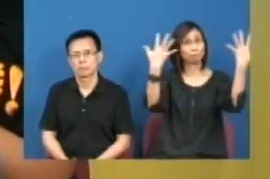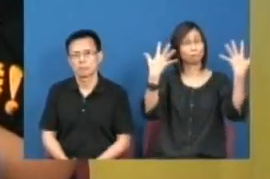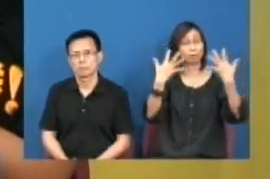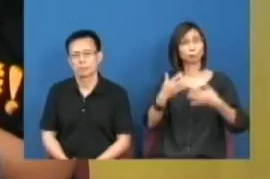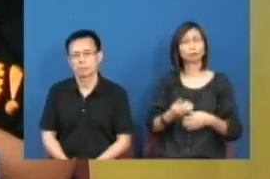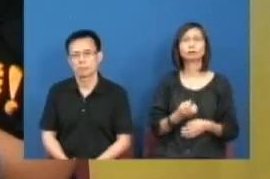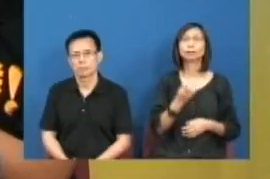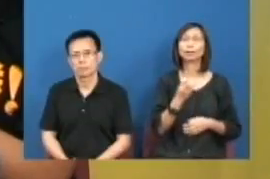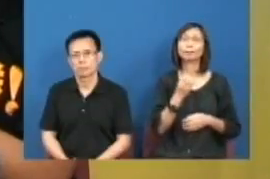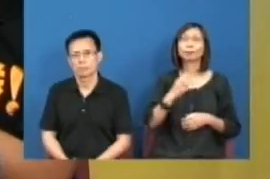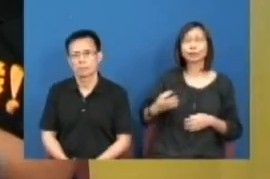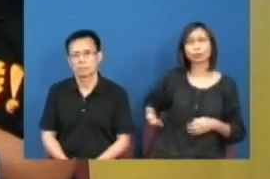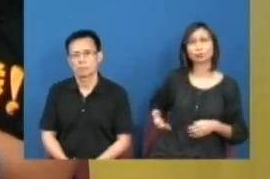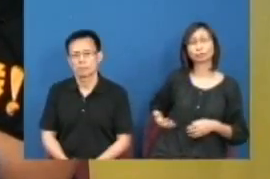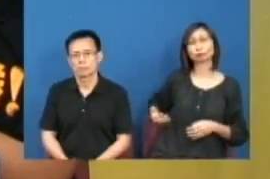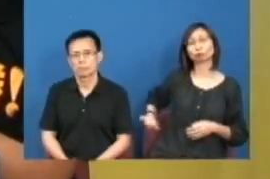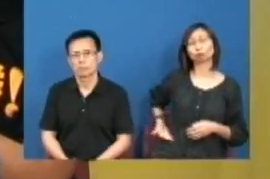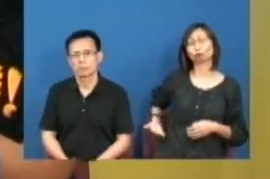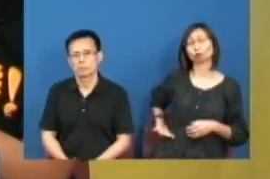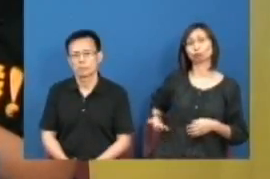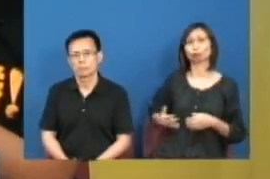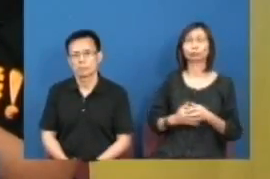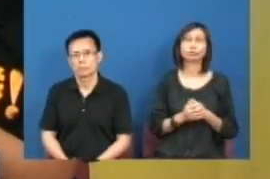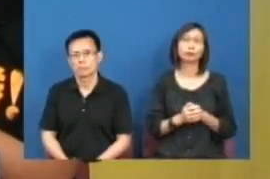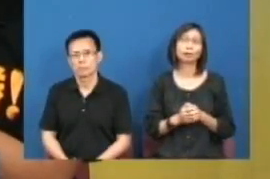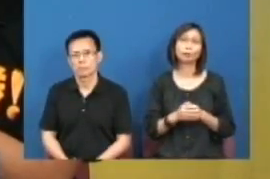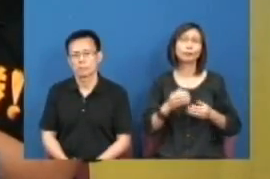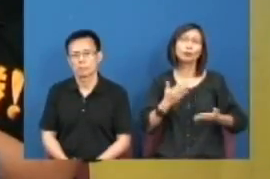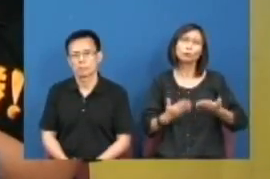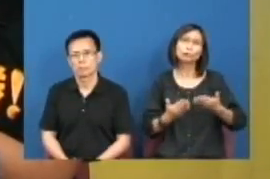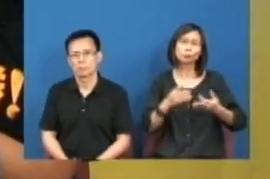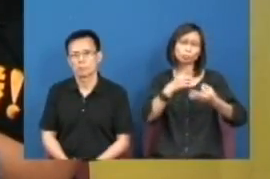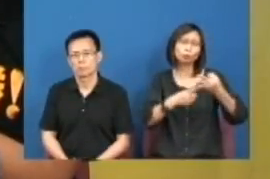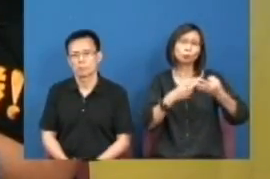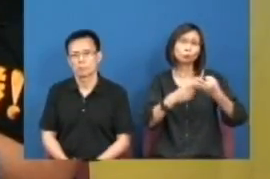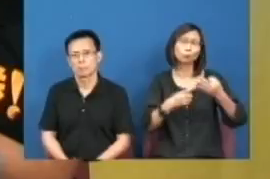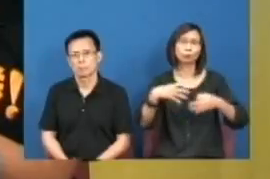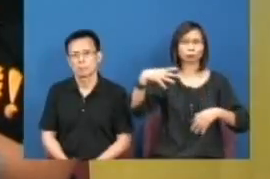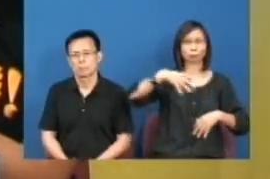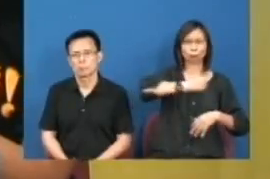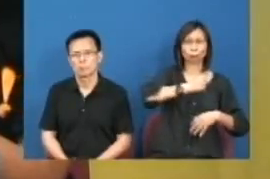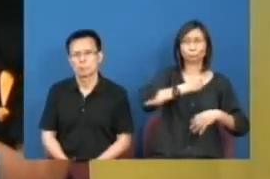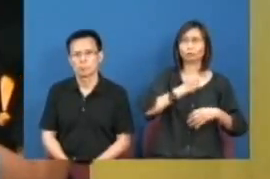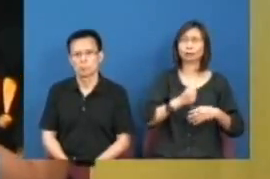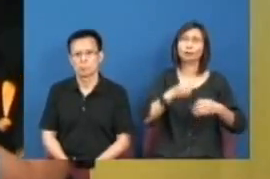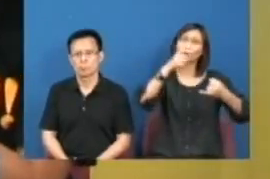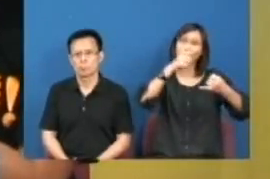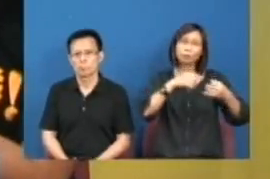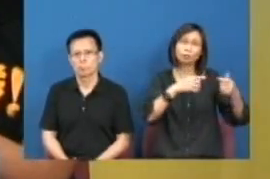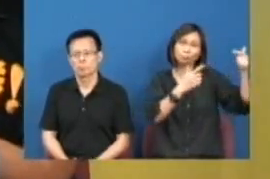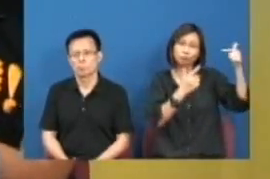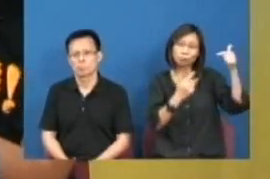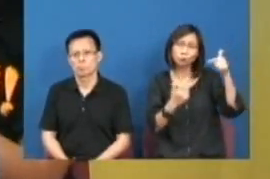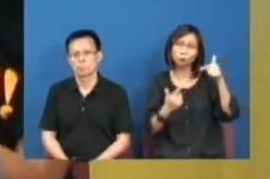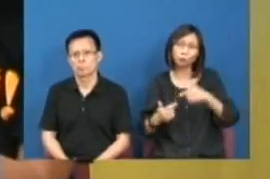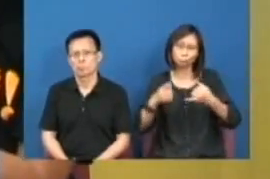實都差唔多喺依一個。即係胡溫呢一個政權差不多權力就嚟去到黃昏，已經去到黃昏時候。咁